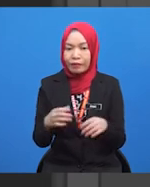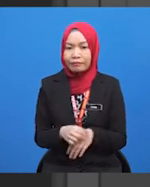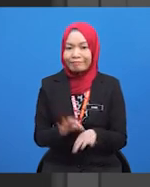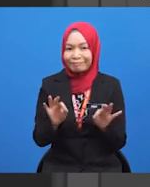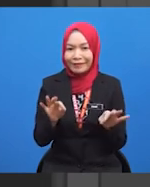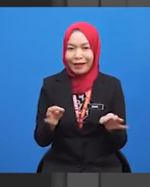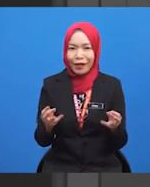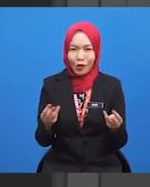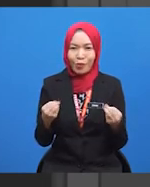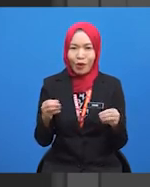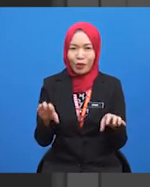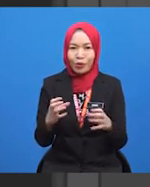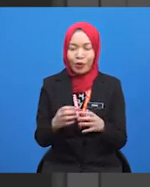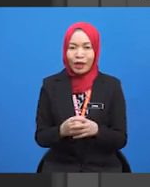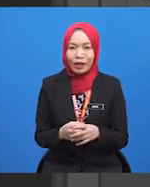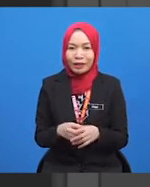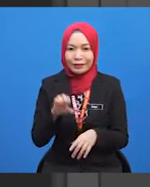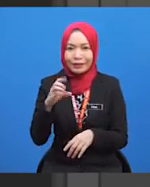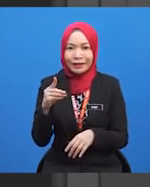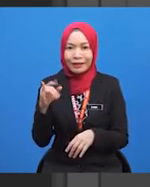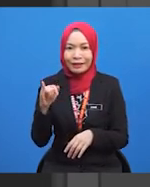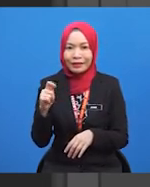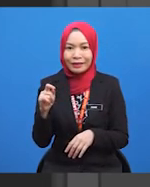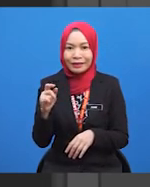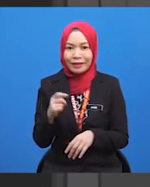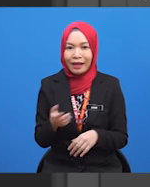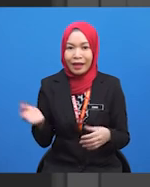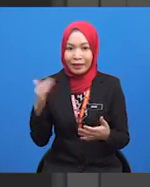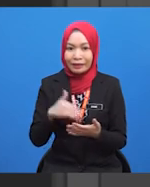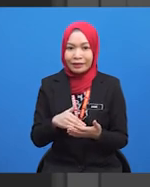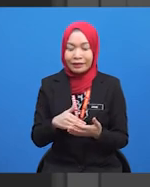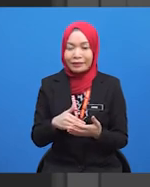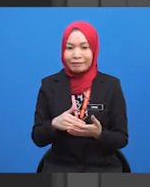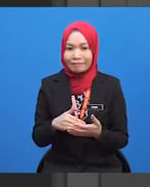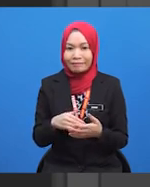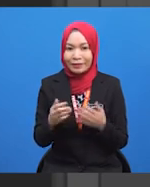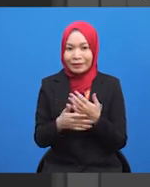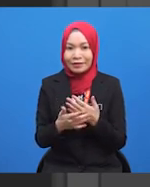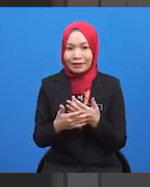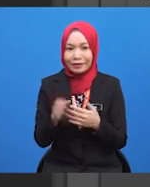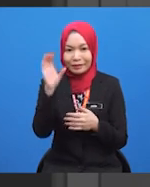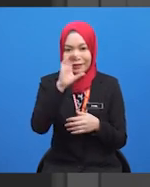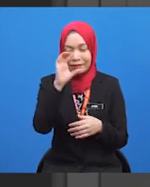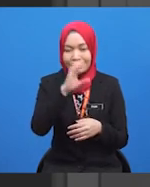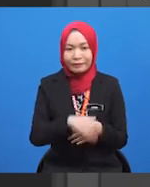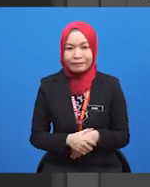Murid-murid juga boleh menyimpan fail dalam bentuk JPEG,